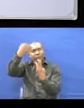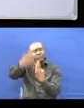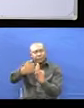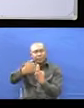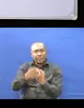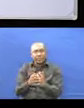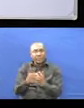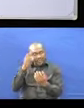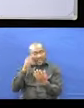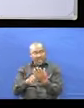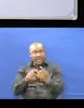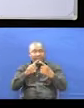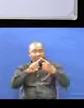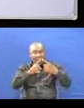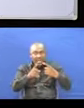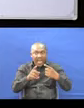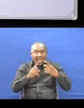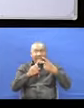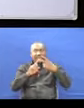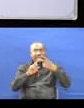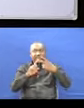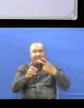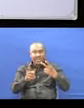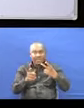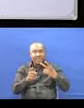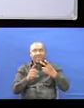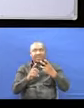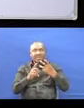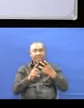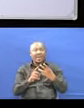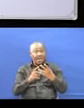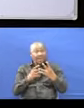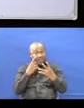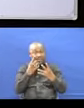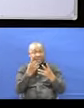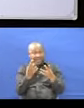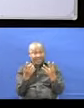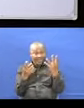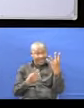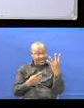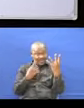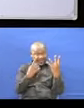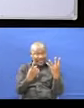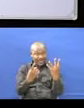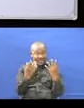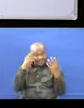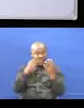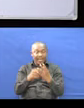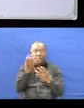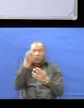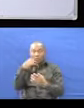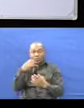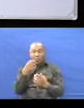kipande kimoja, cha pili, cha tatu, cha nne. Umeona vipande vinne? Sasa ndio chungwa zima limekatwa katika